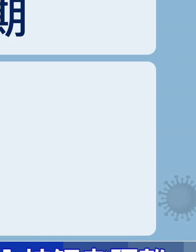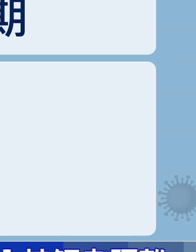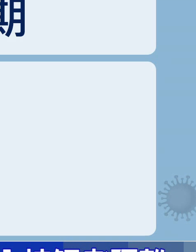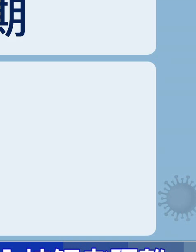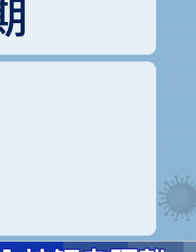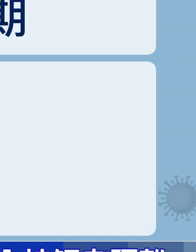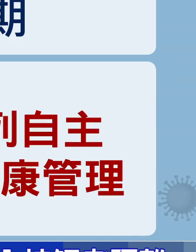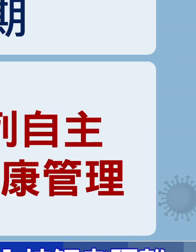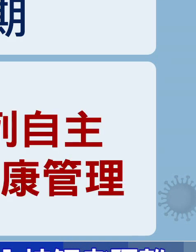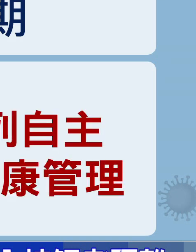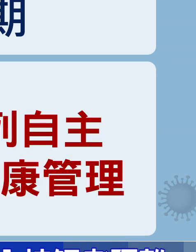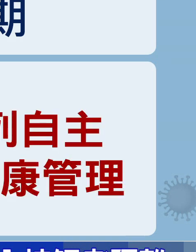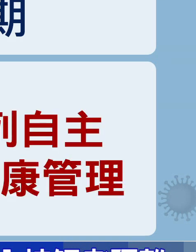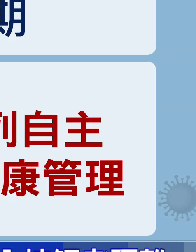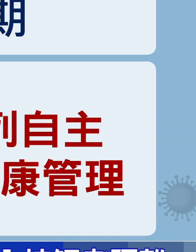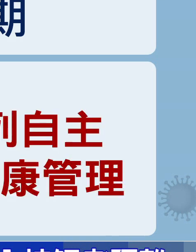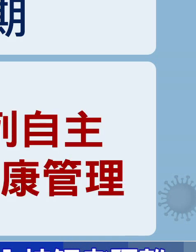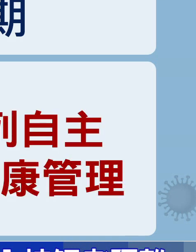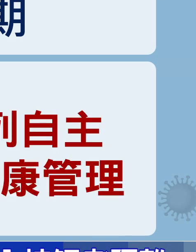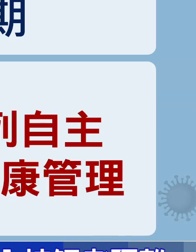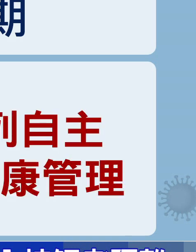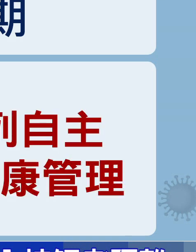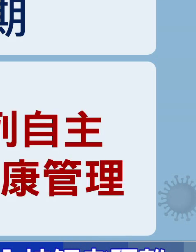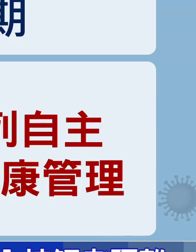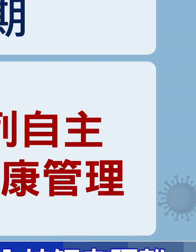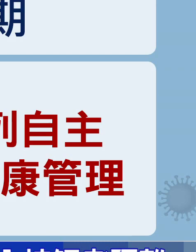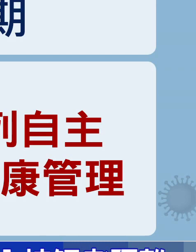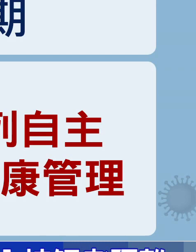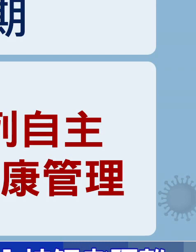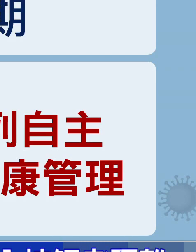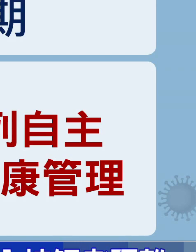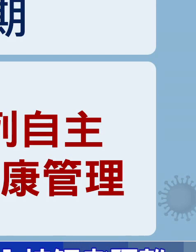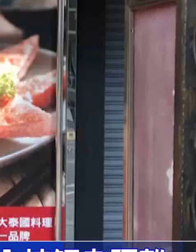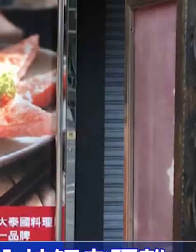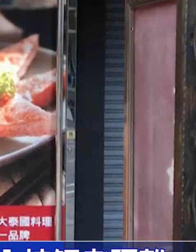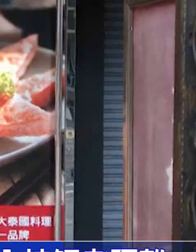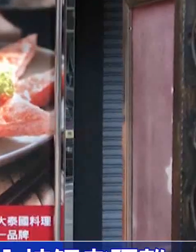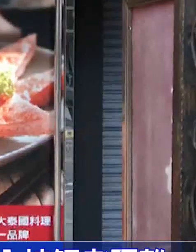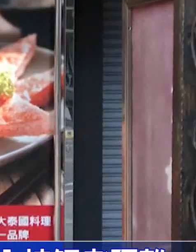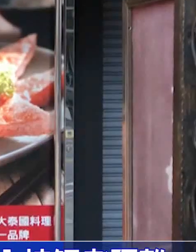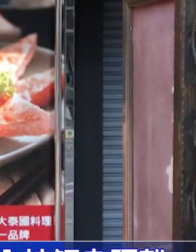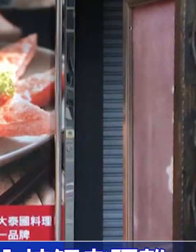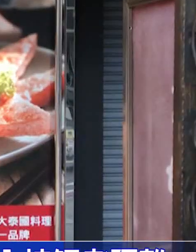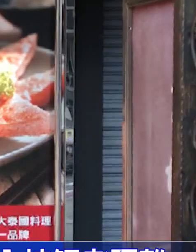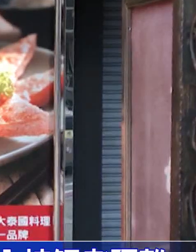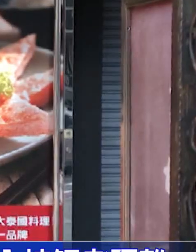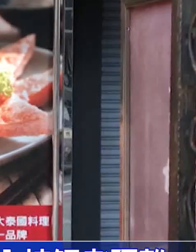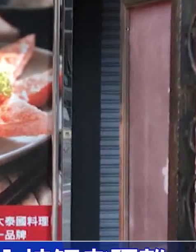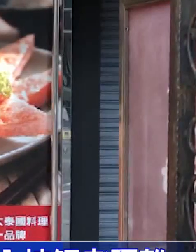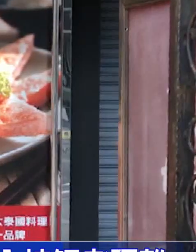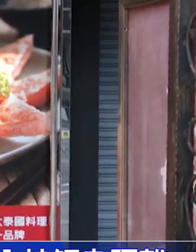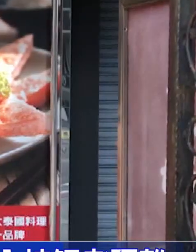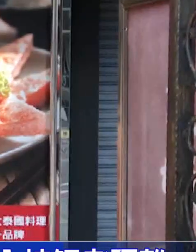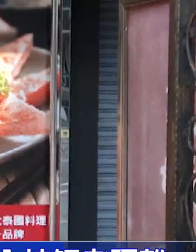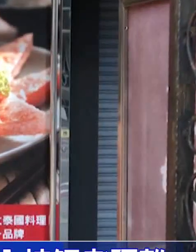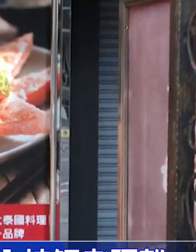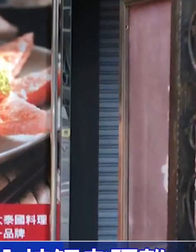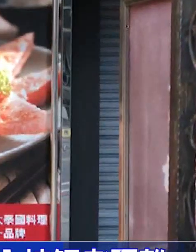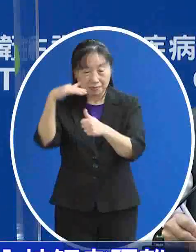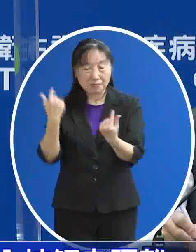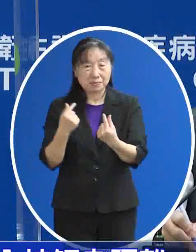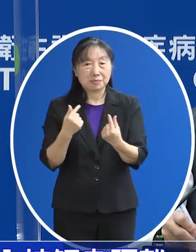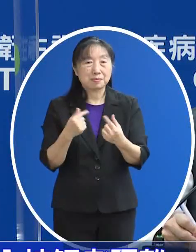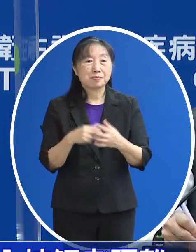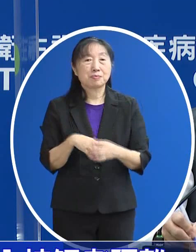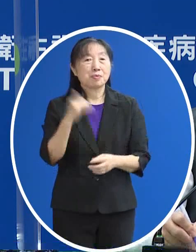也刚好差1天，因此一采阴性后只被要求自主健康管理，现在出现破口，未来是否要扩大匡列人